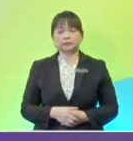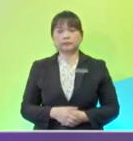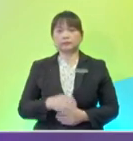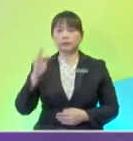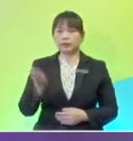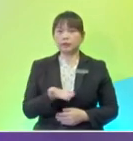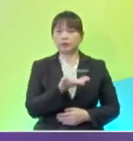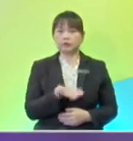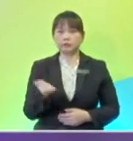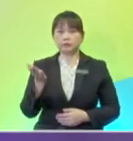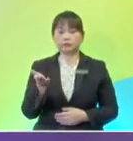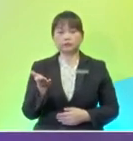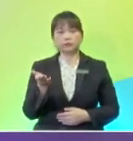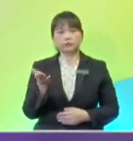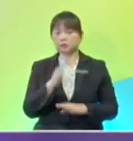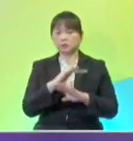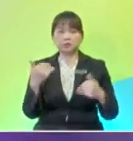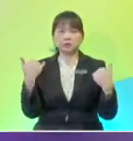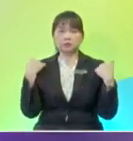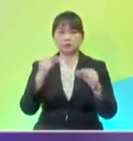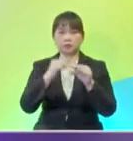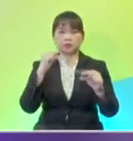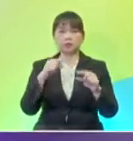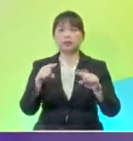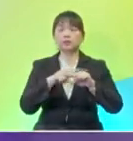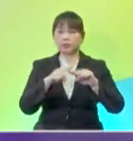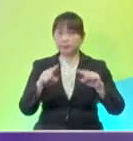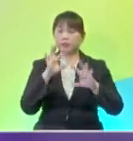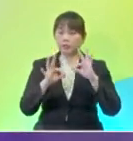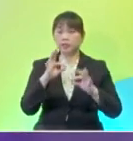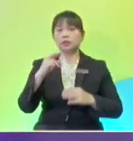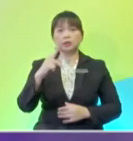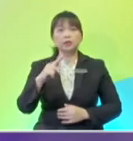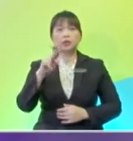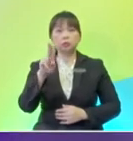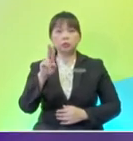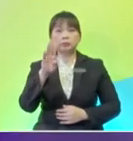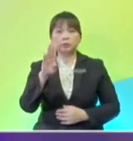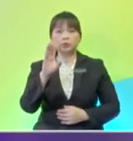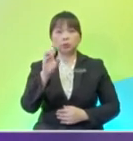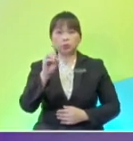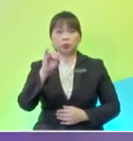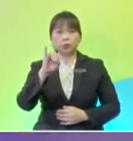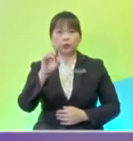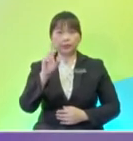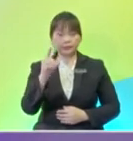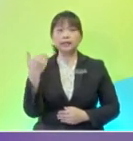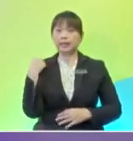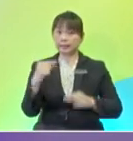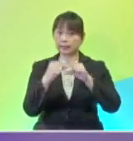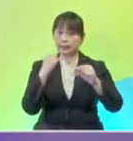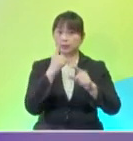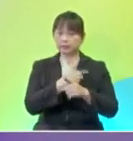bagian dalam tapi kalau ku Boy jadi bagian dalam menunggu enam